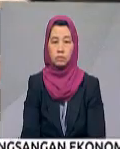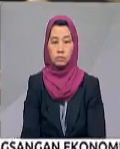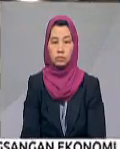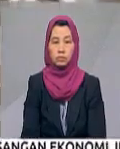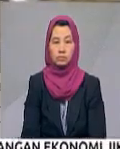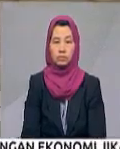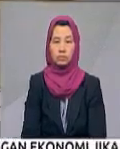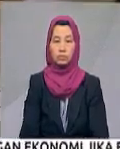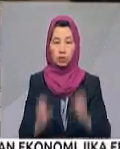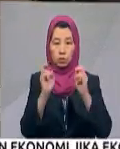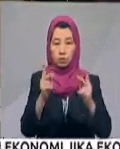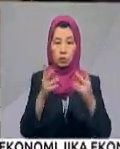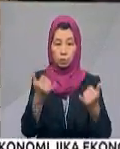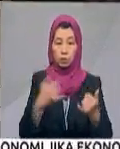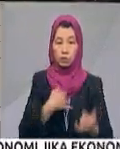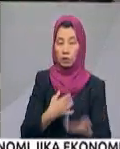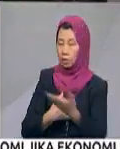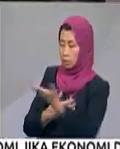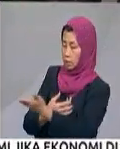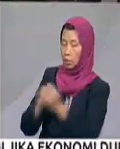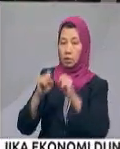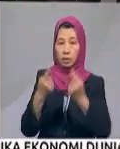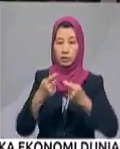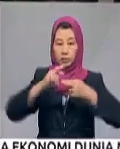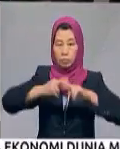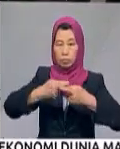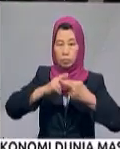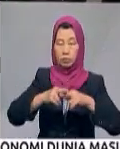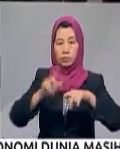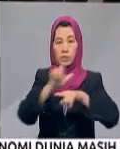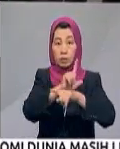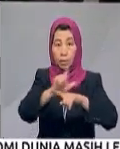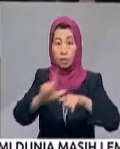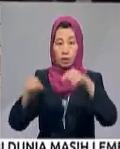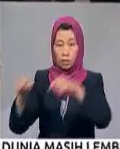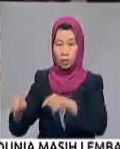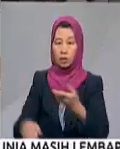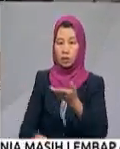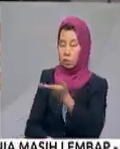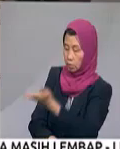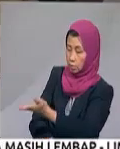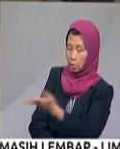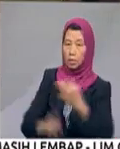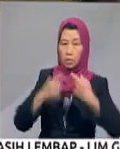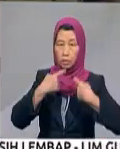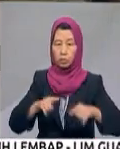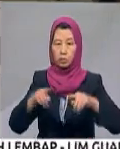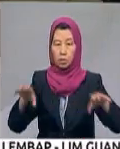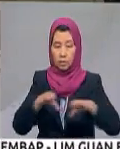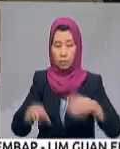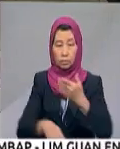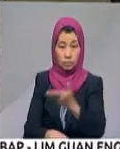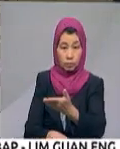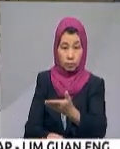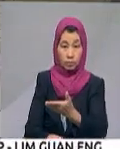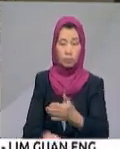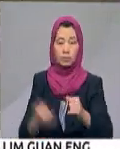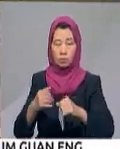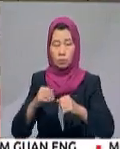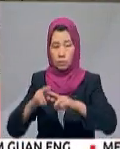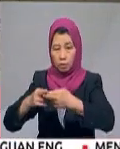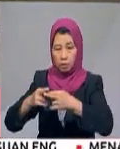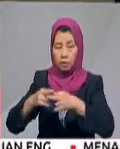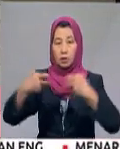Baik, saya sekarang bersama dengan pasukan penyelenggaraan train di sini yang mana sekarang mereka sedang melakukan penyelenggaraan untuk